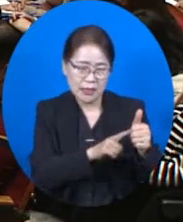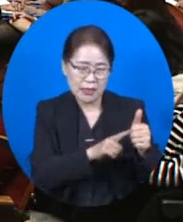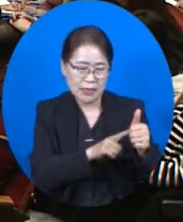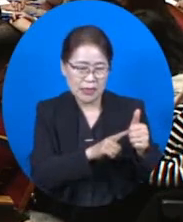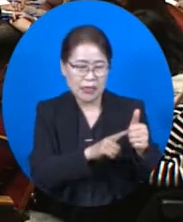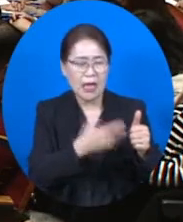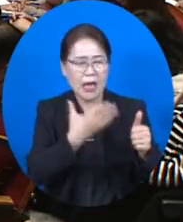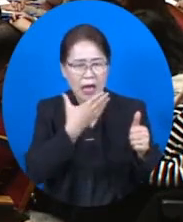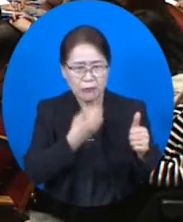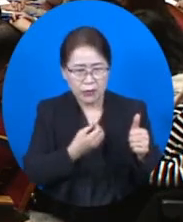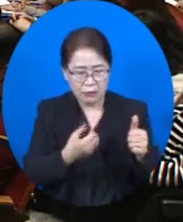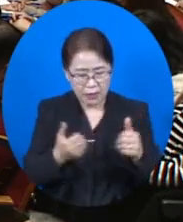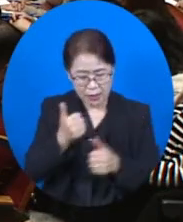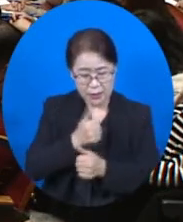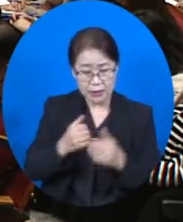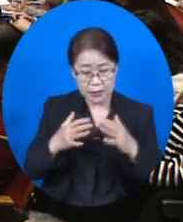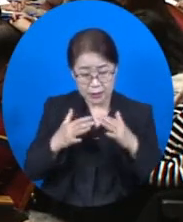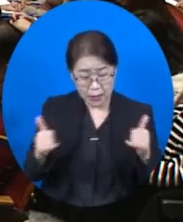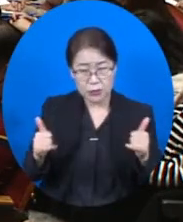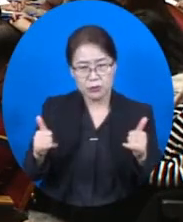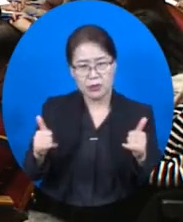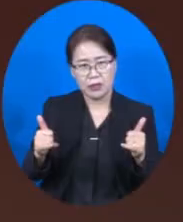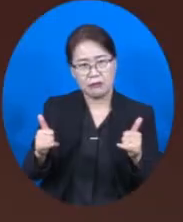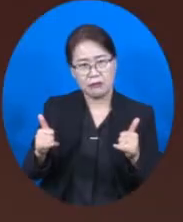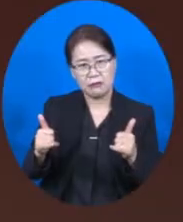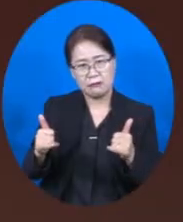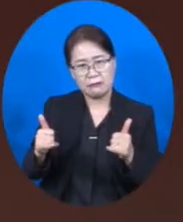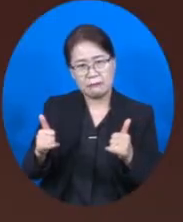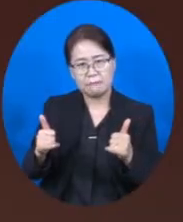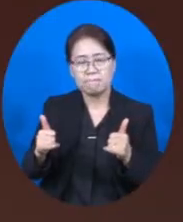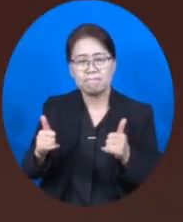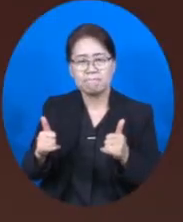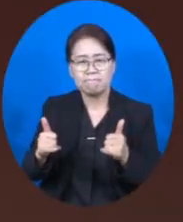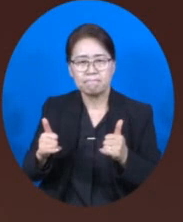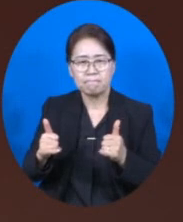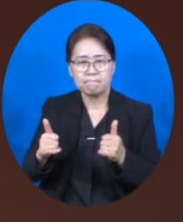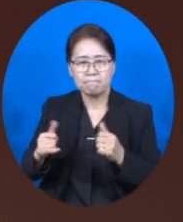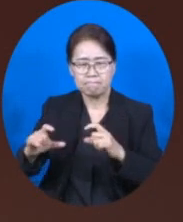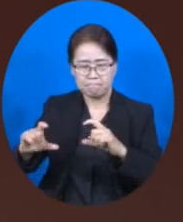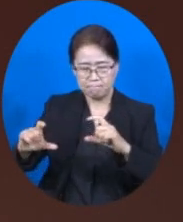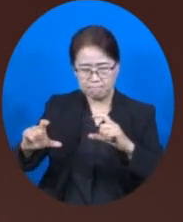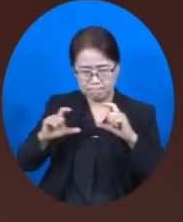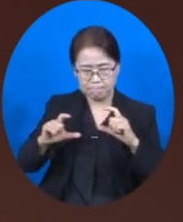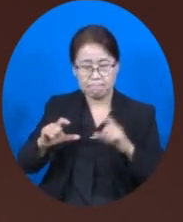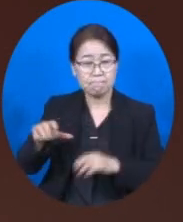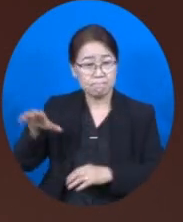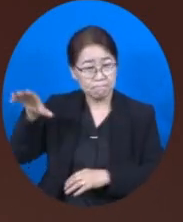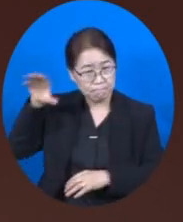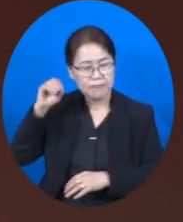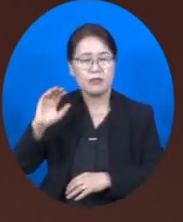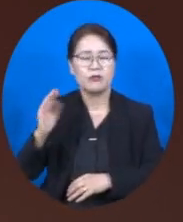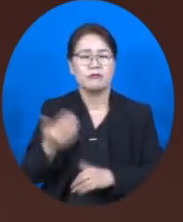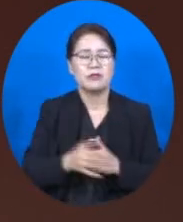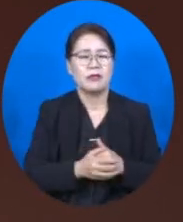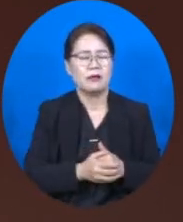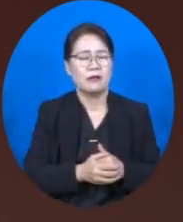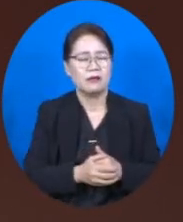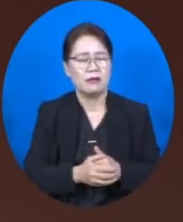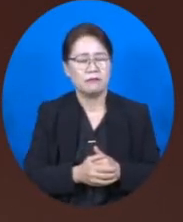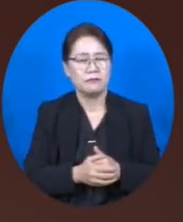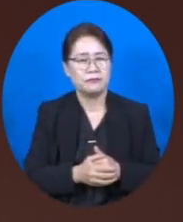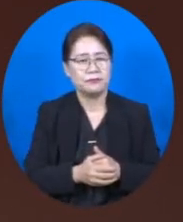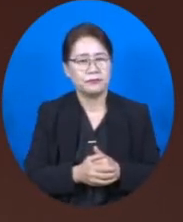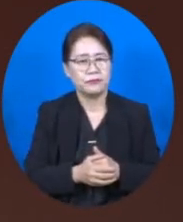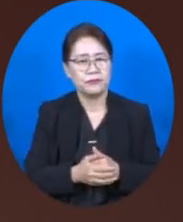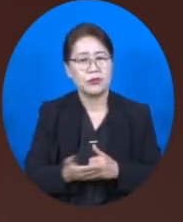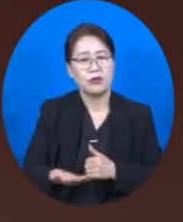아브라함의 자손이다라고 하는 이런 강력한 선포를 듣게 된 것입니다 그러므로 여러분